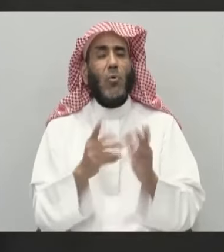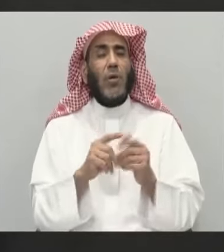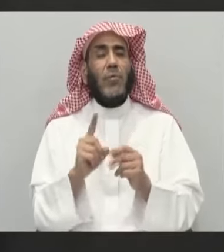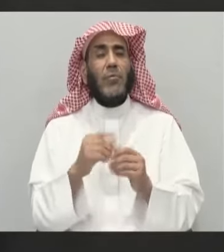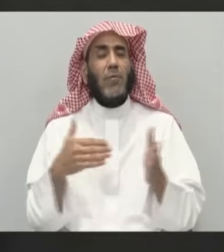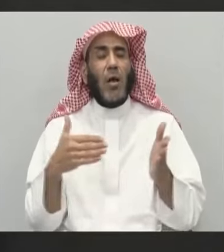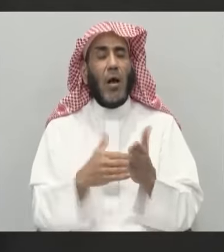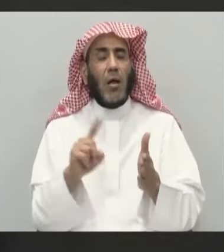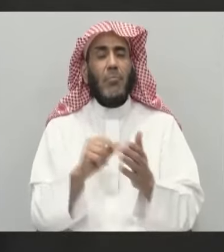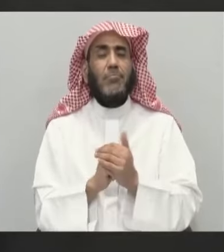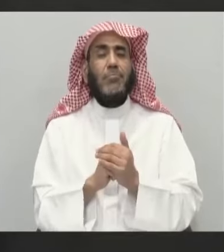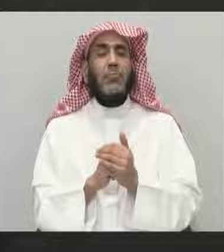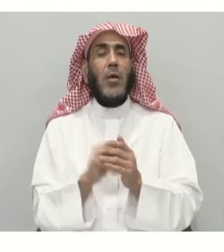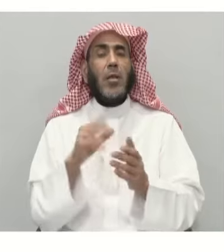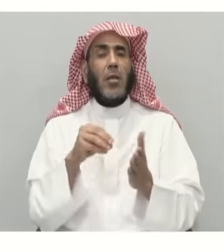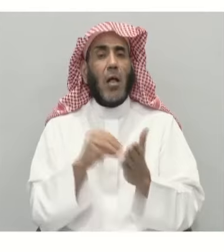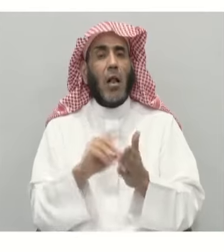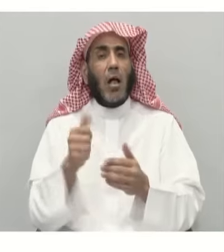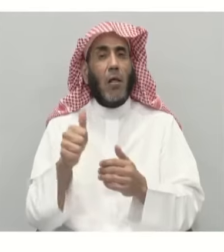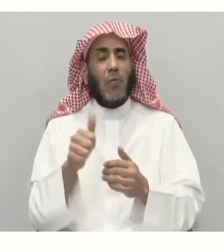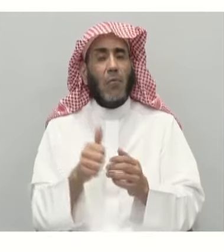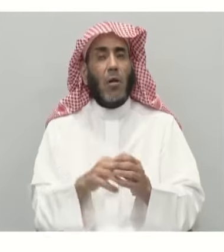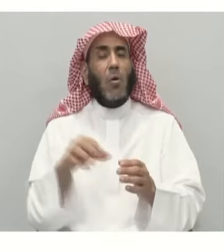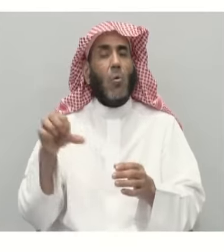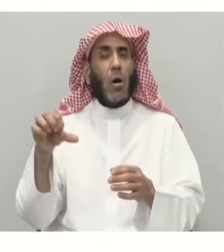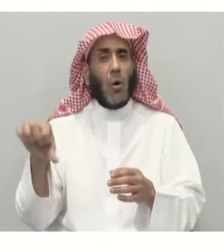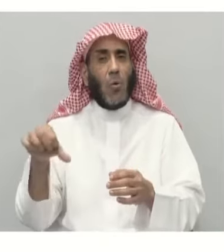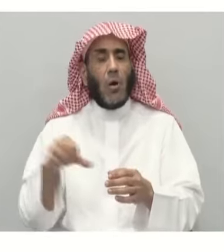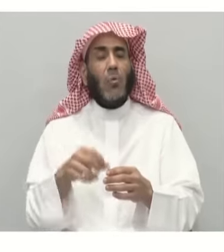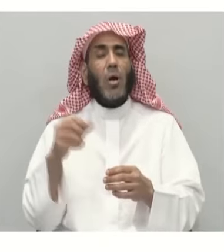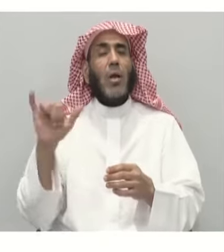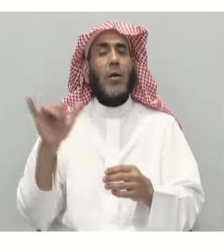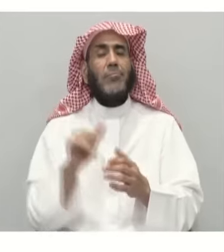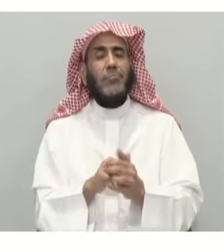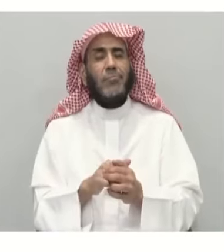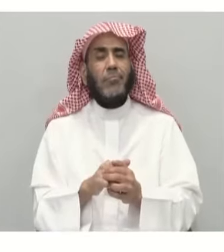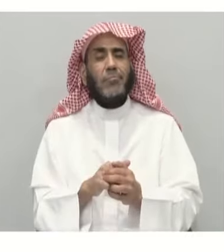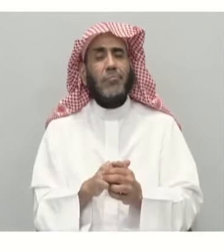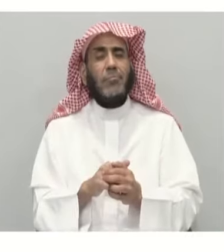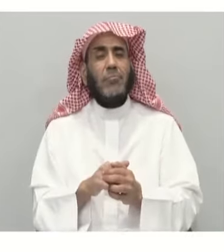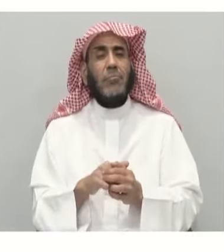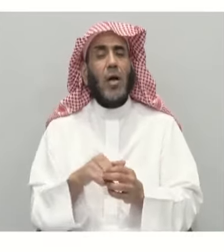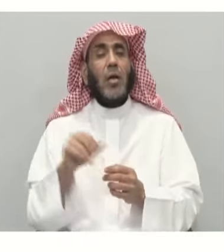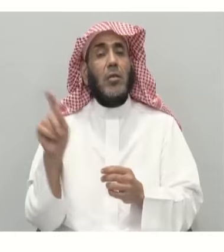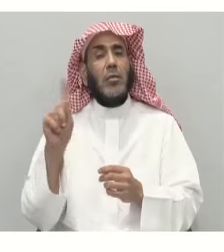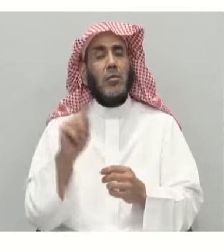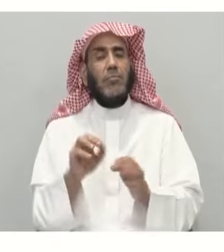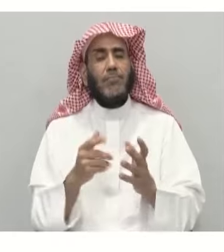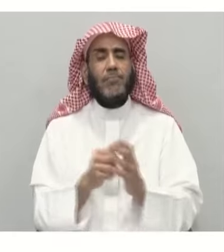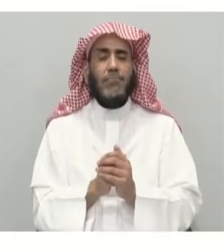تكتبها في اخر الكلام هل تضعها على الف او تضعها على الواو او تضعها على الياء او تضعها كما ترى على